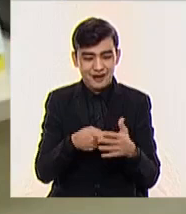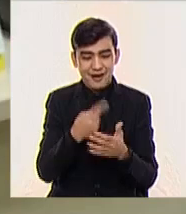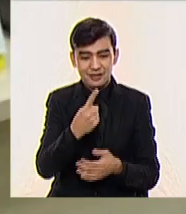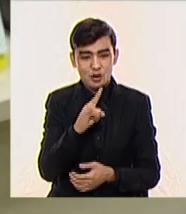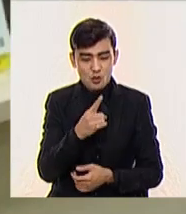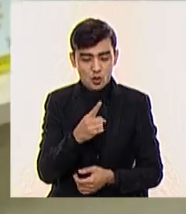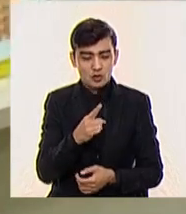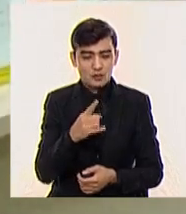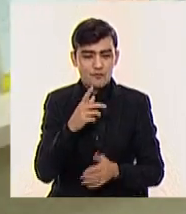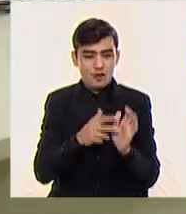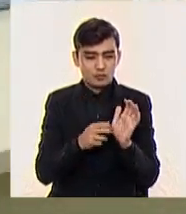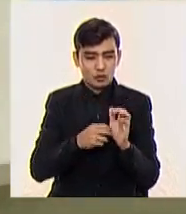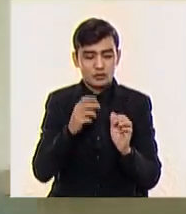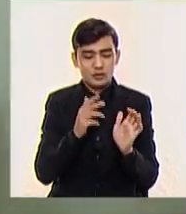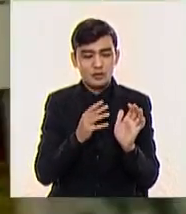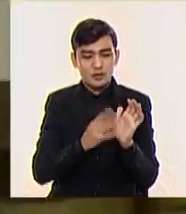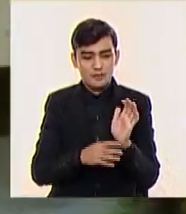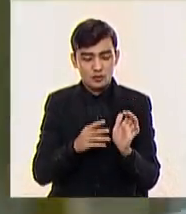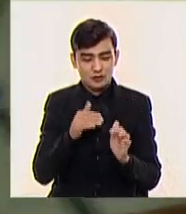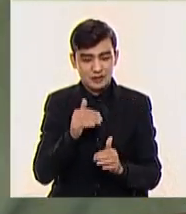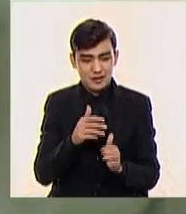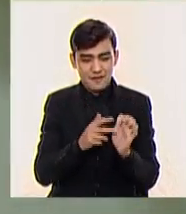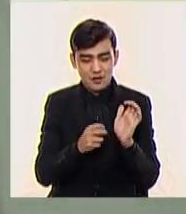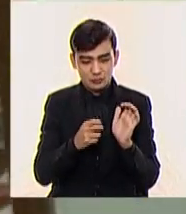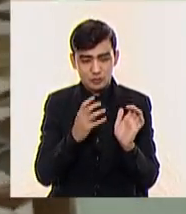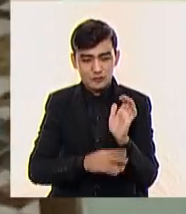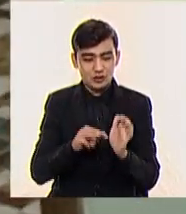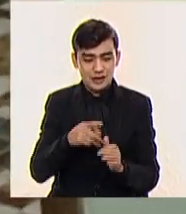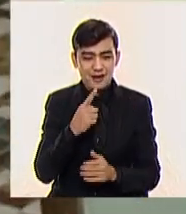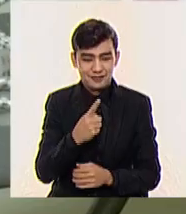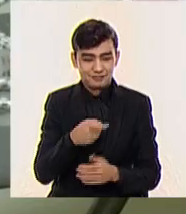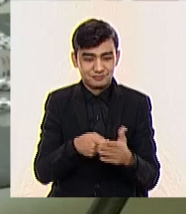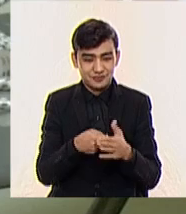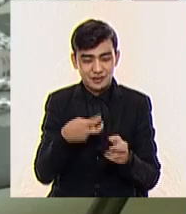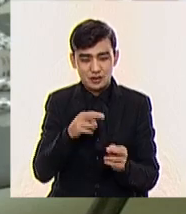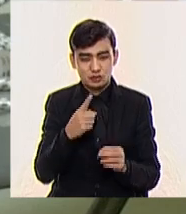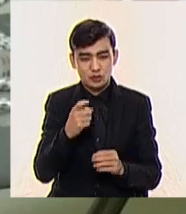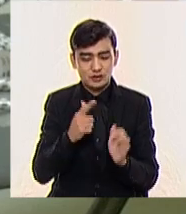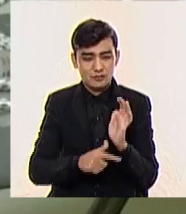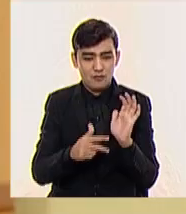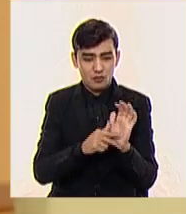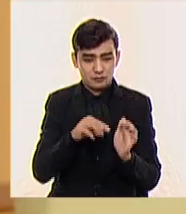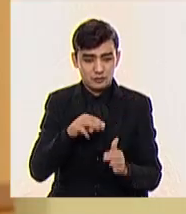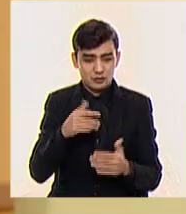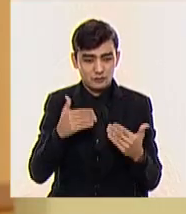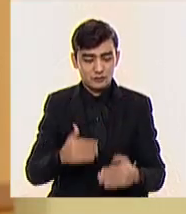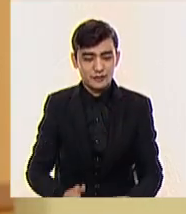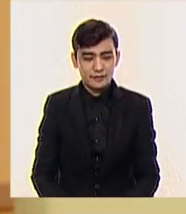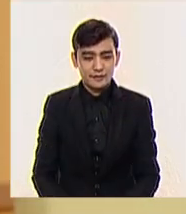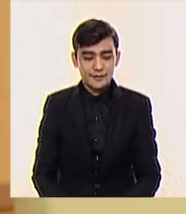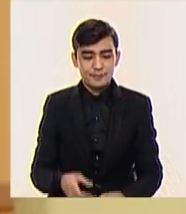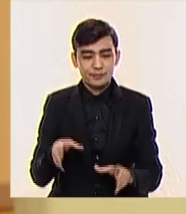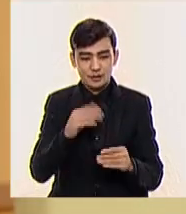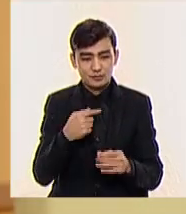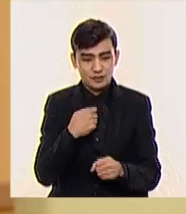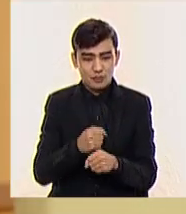ребенка выделяется по 890 тенге, и каждый прием пищи стоит всего 178 тенге. Чтобы устранить, мы